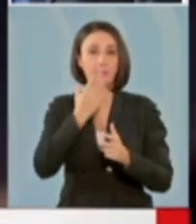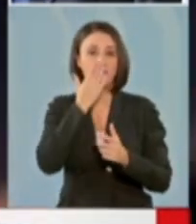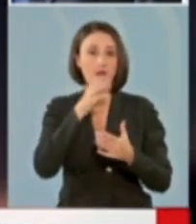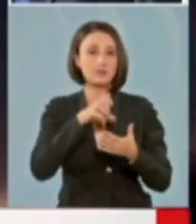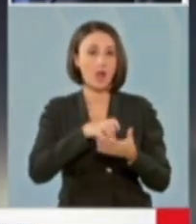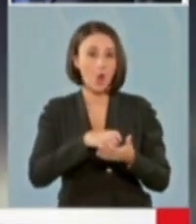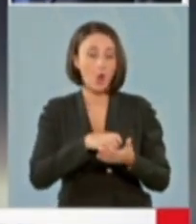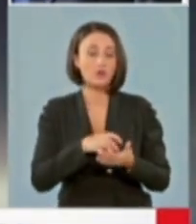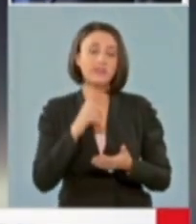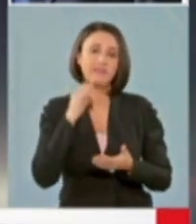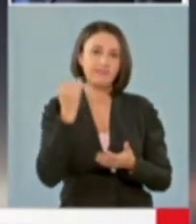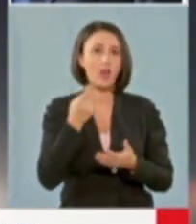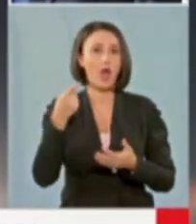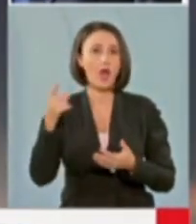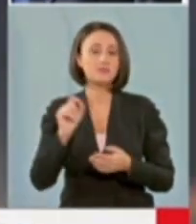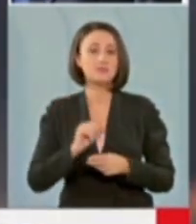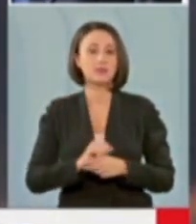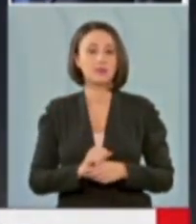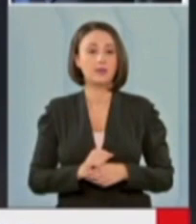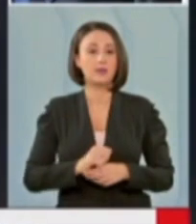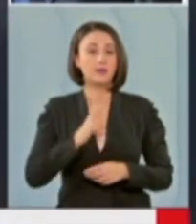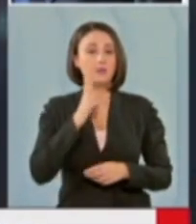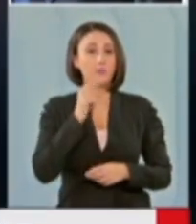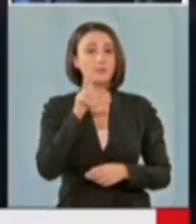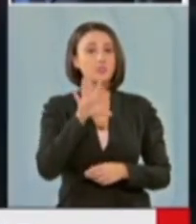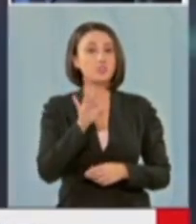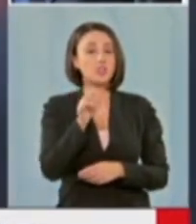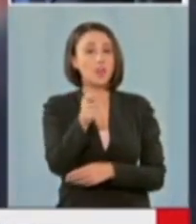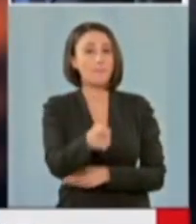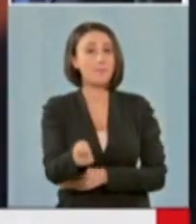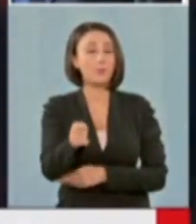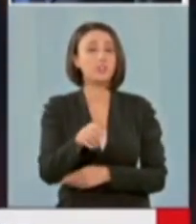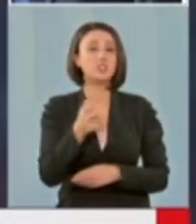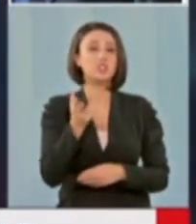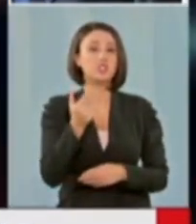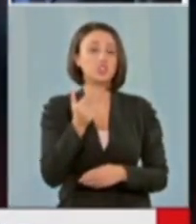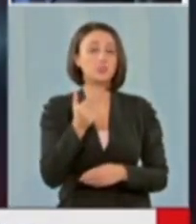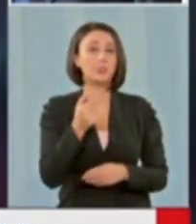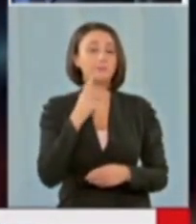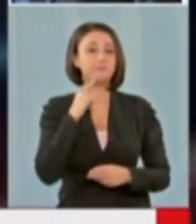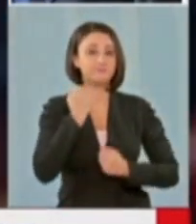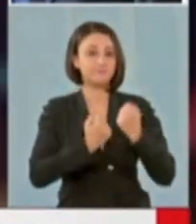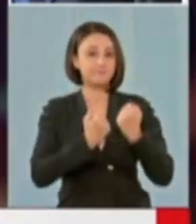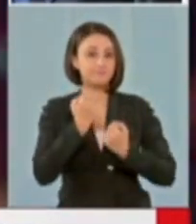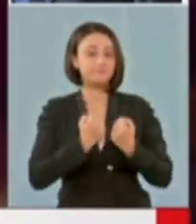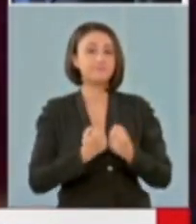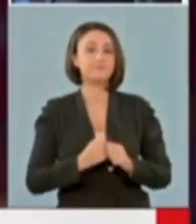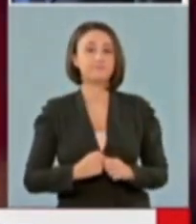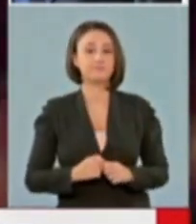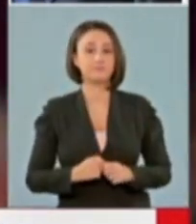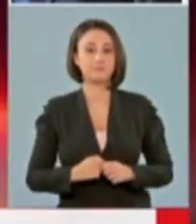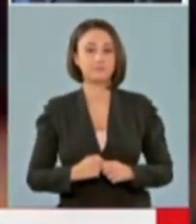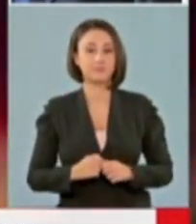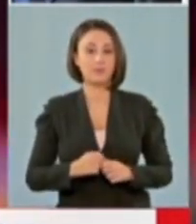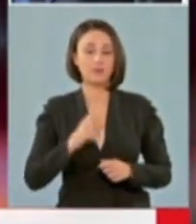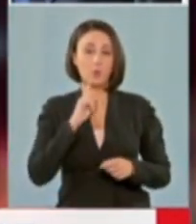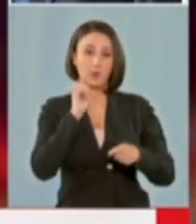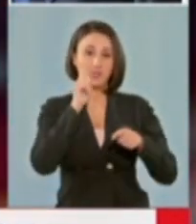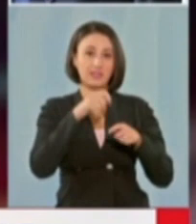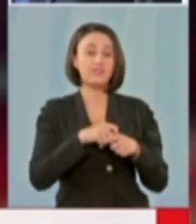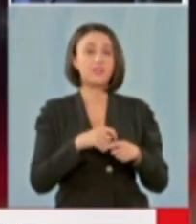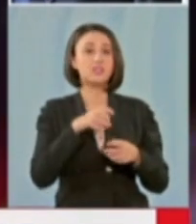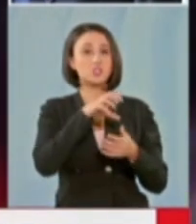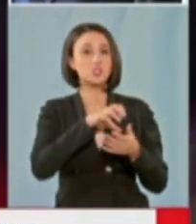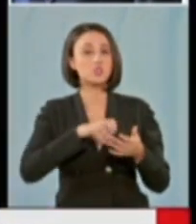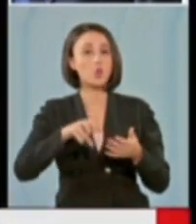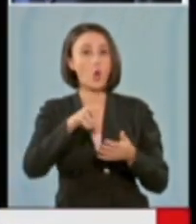locului. Vorbim și astăzi de peste 50 de pompieri cu peste 15 mijloace de intervenție care vor interveni în